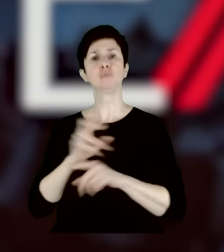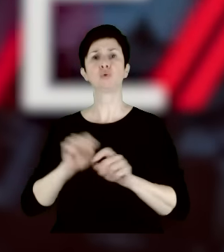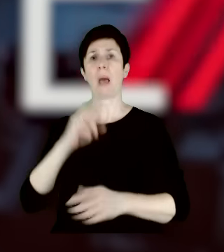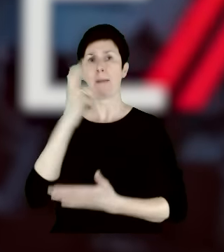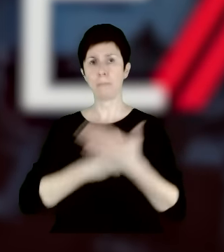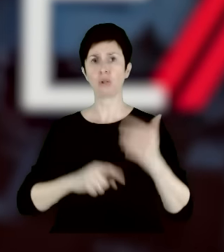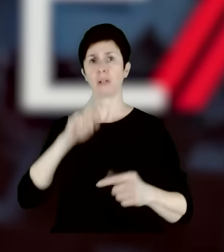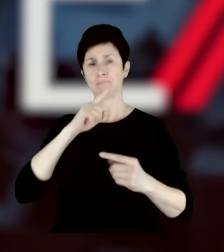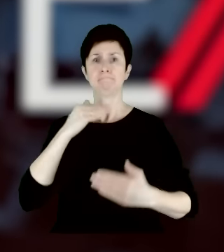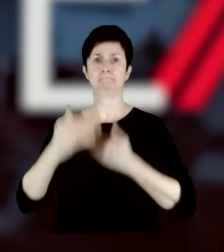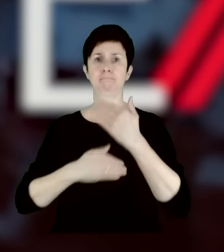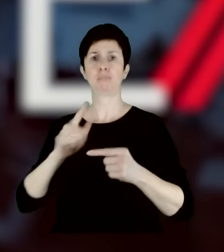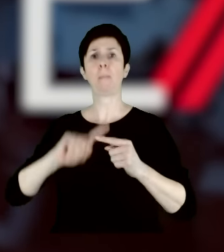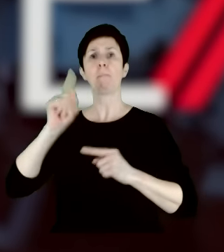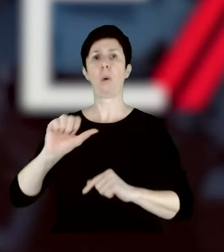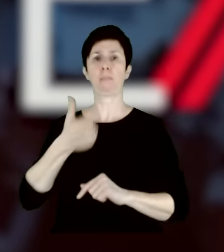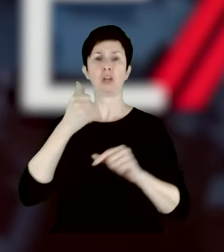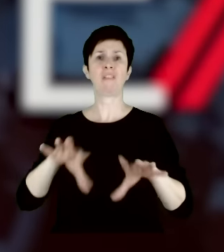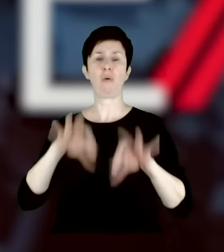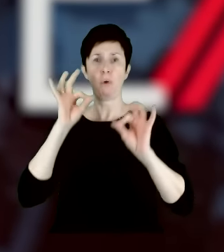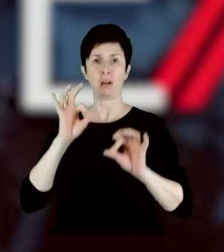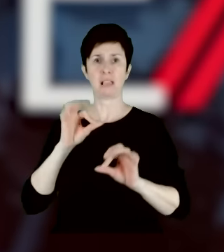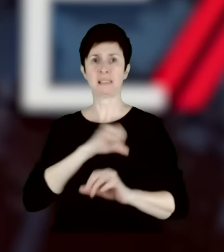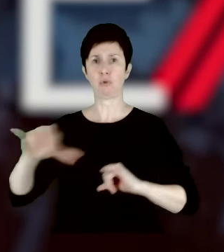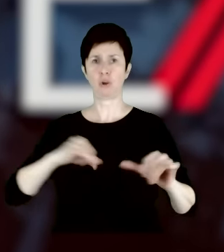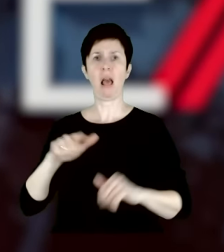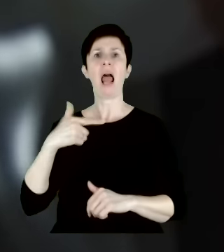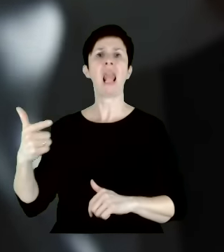po pierwszej turze wyborów samorządowych. Lewica zarzuca mu tchórzostwo.